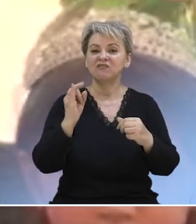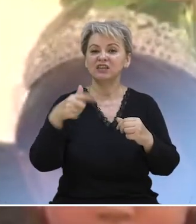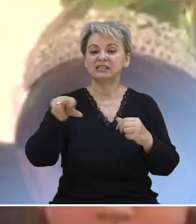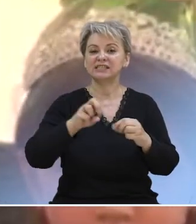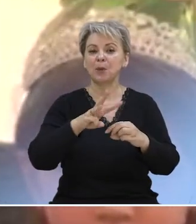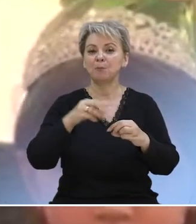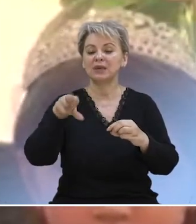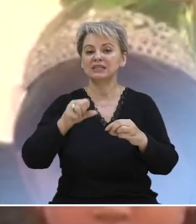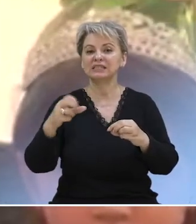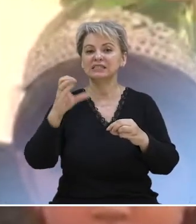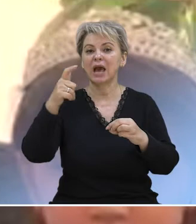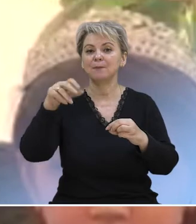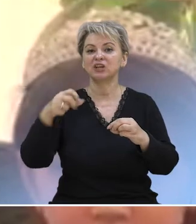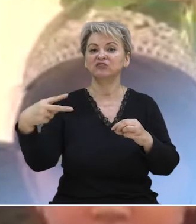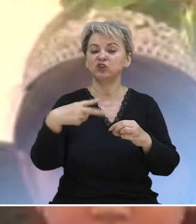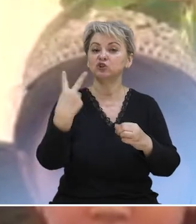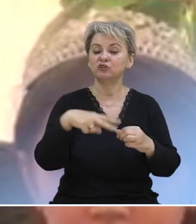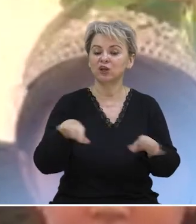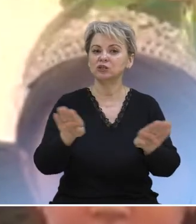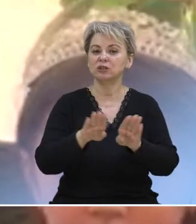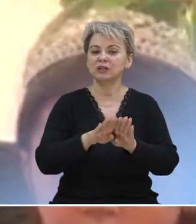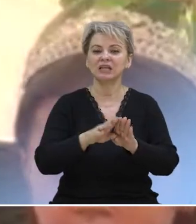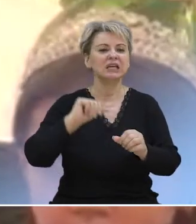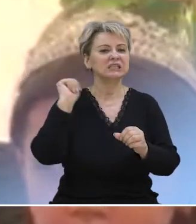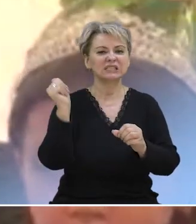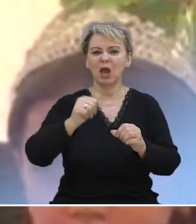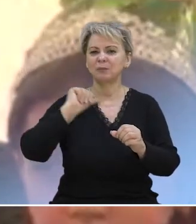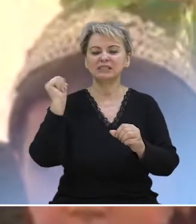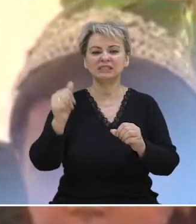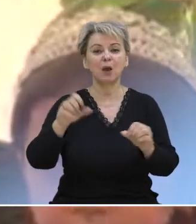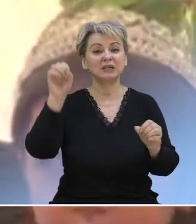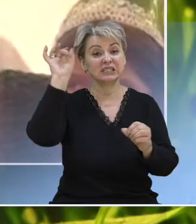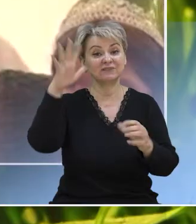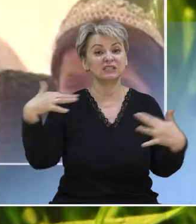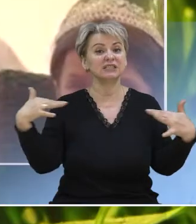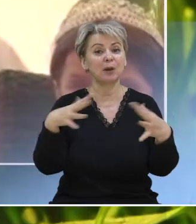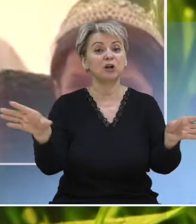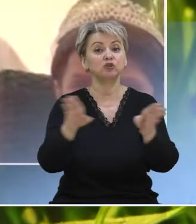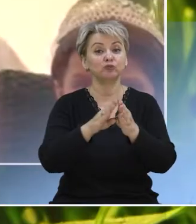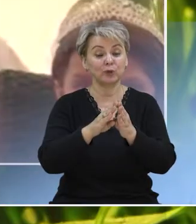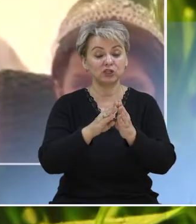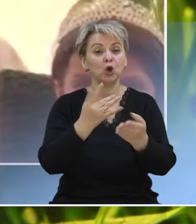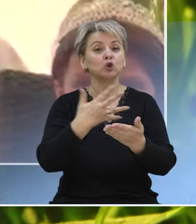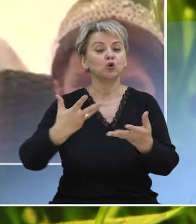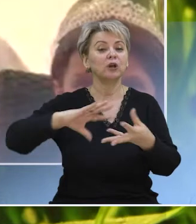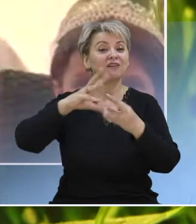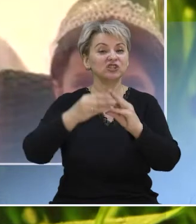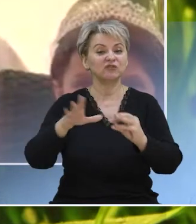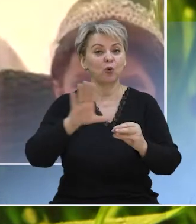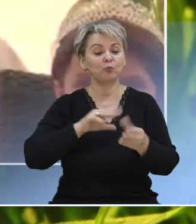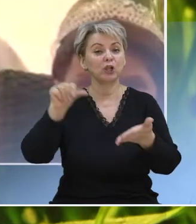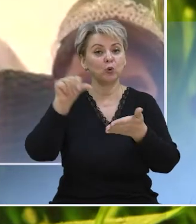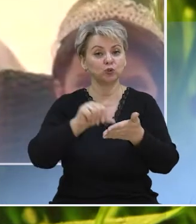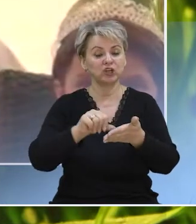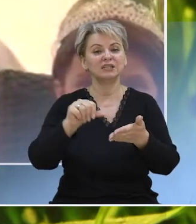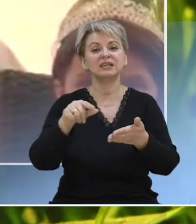первая вице-мисс Саммер 2020. Вот так. Вот, то есть все самые-самые титулованные собрались в одном месте. Сколько всего